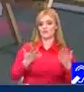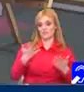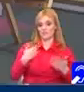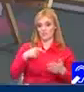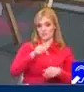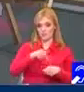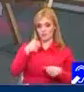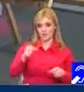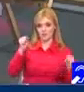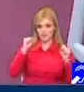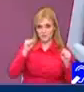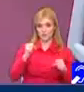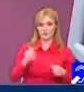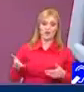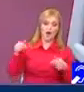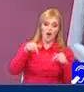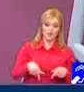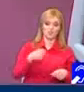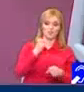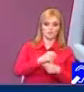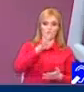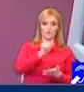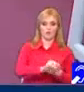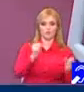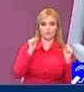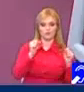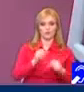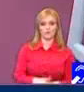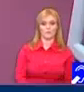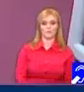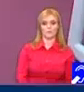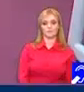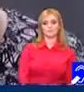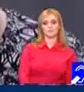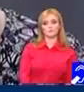bine, la muncă, acasă, trebuie să faceți sport. Pentru ei este o